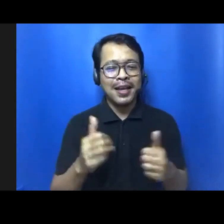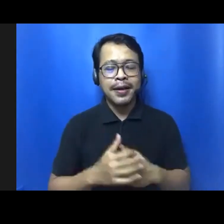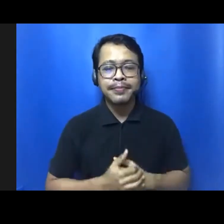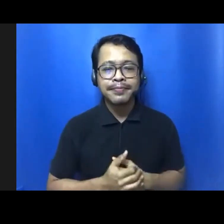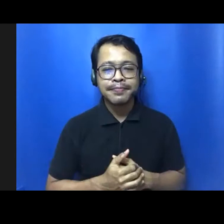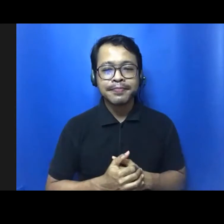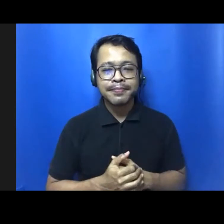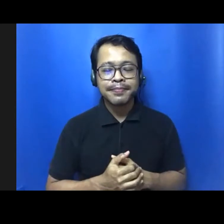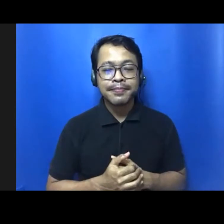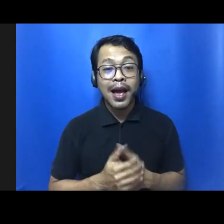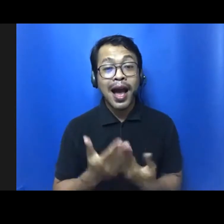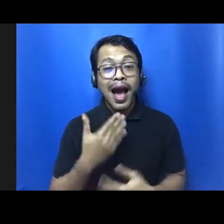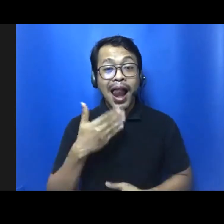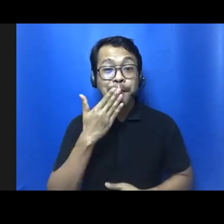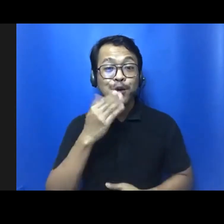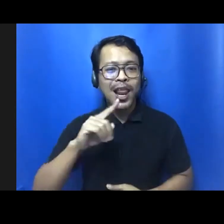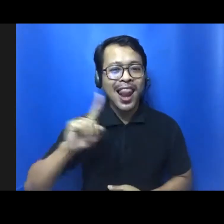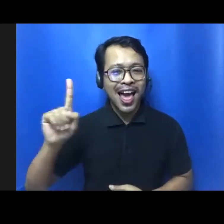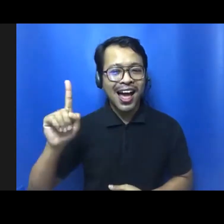Dan alhamdulillah pada tahun ini 2